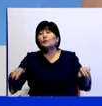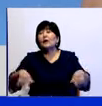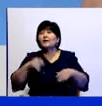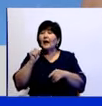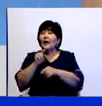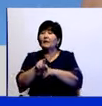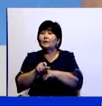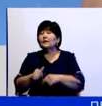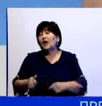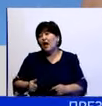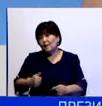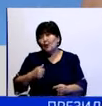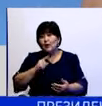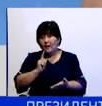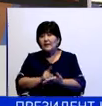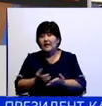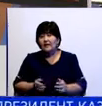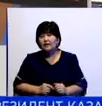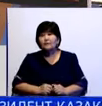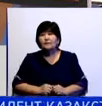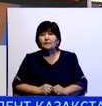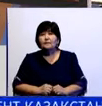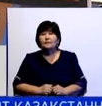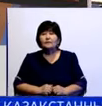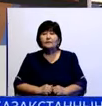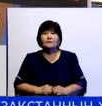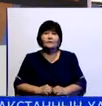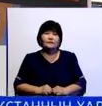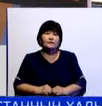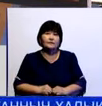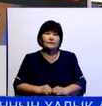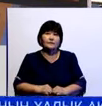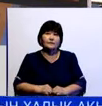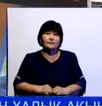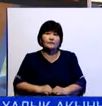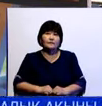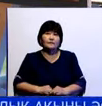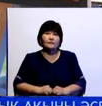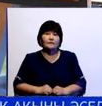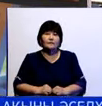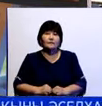артылып отырған абыройлы міндет. Әлмира Оразбай, Талғат Әлменов, Төрехан Қожахметов, Қызылорда телеарнасы.